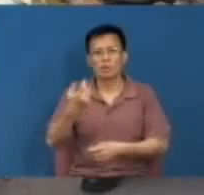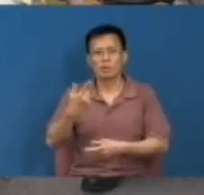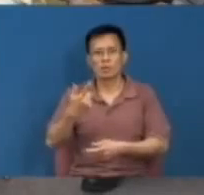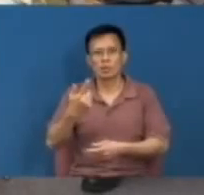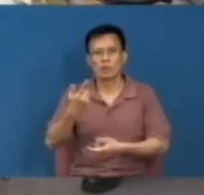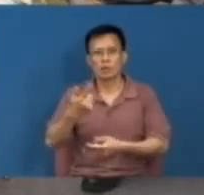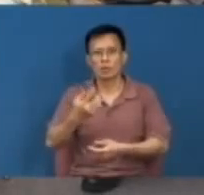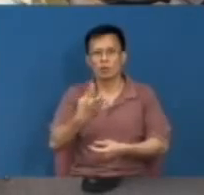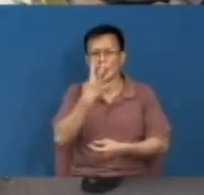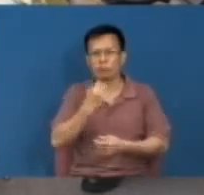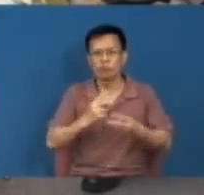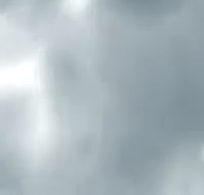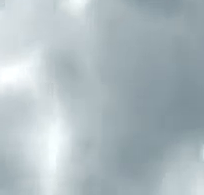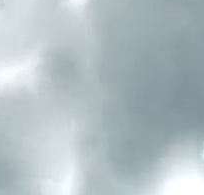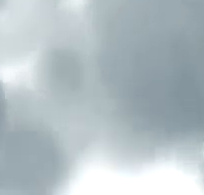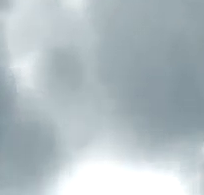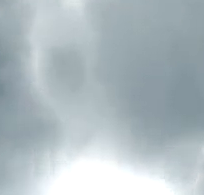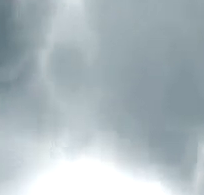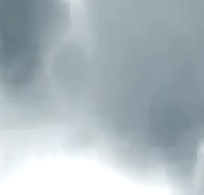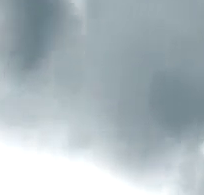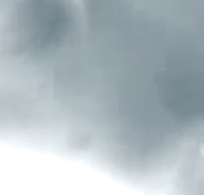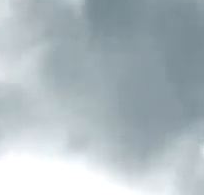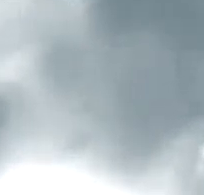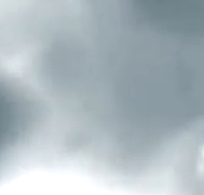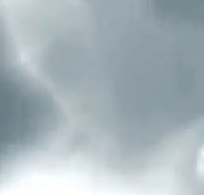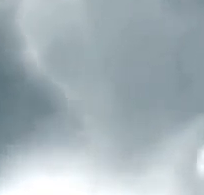講下佢哋嘅遭遇係點樣。